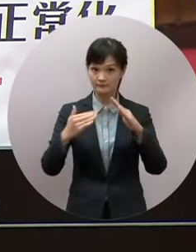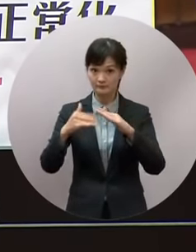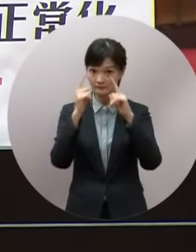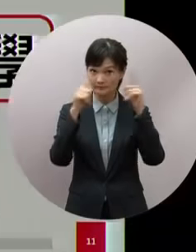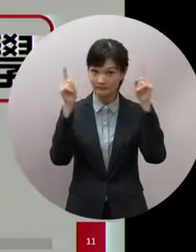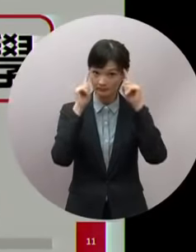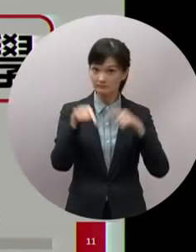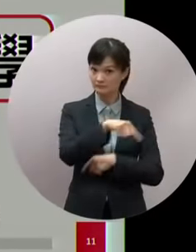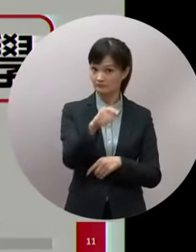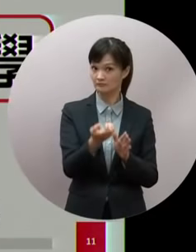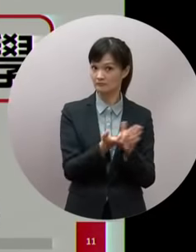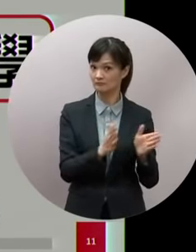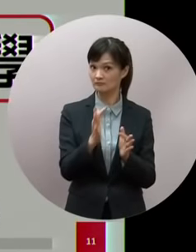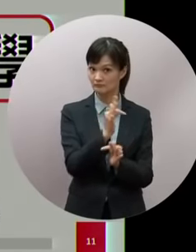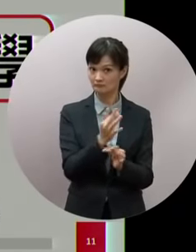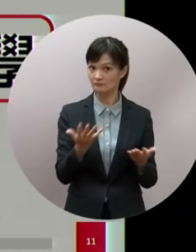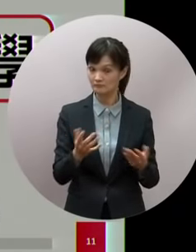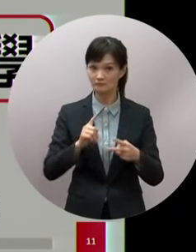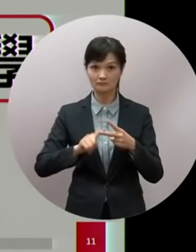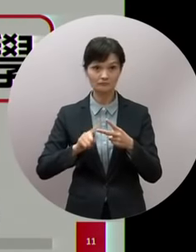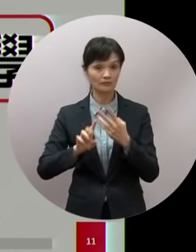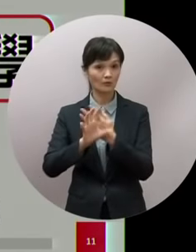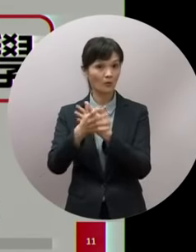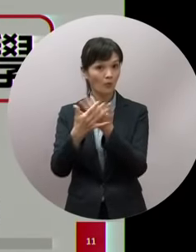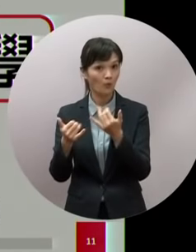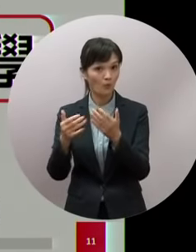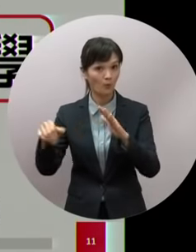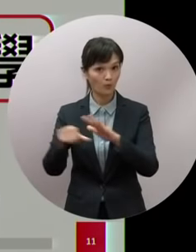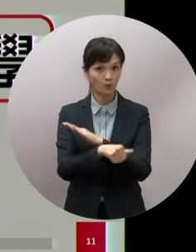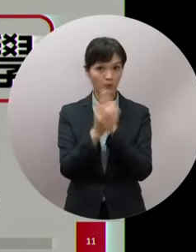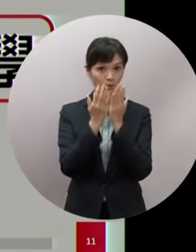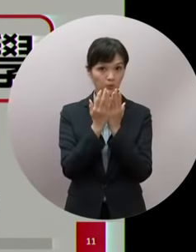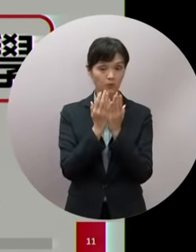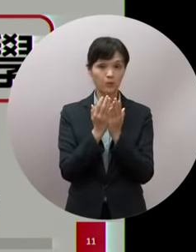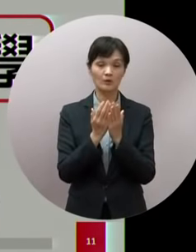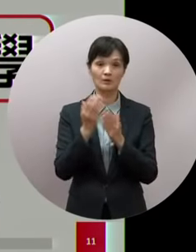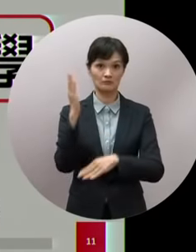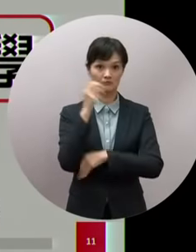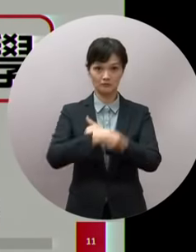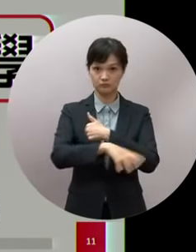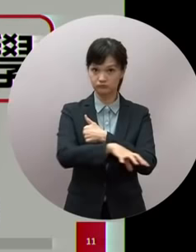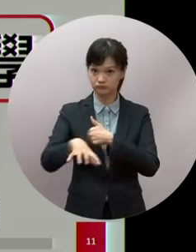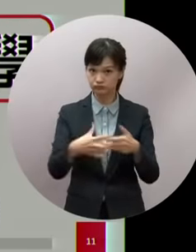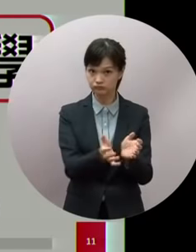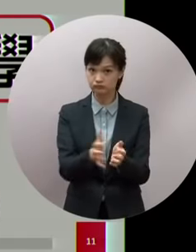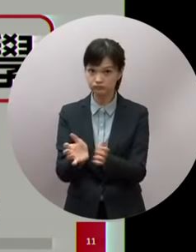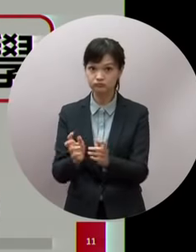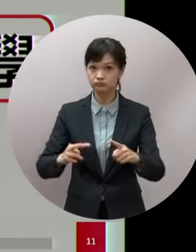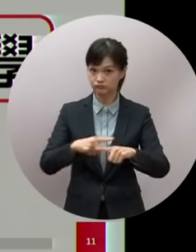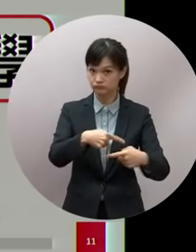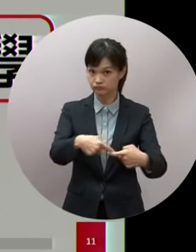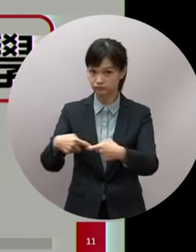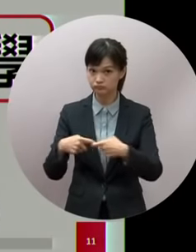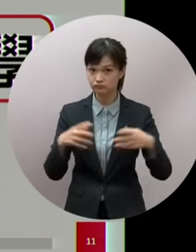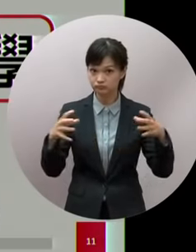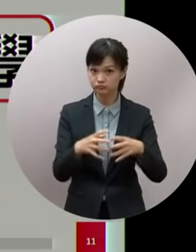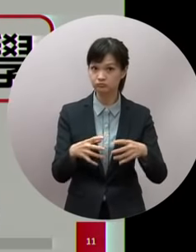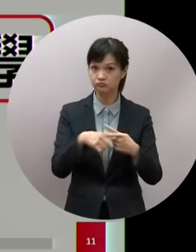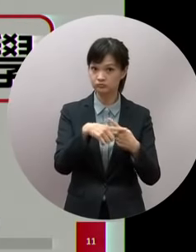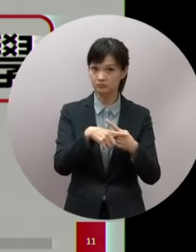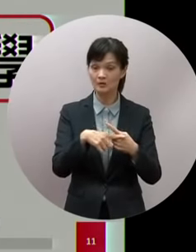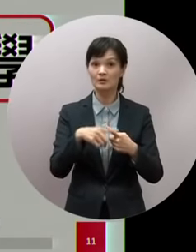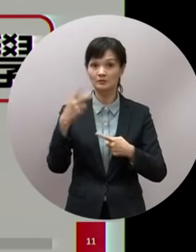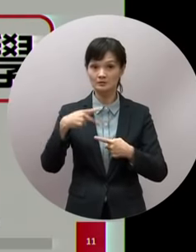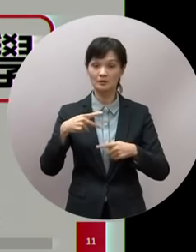吗？整个境外生开放来台就读三个方面，跨部会尽管的检疫，我相信我们很有经验，这是